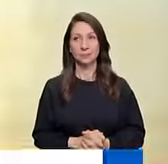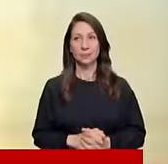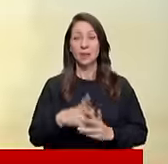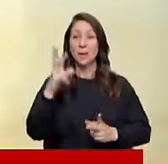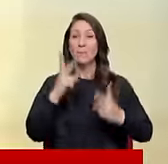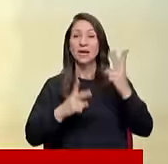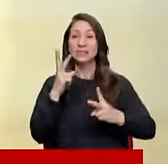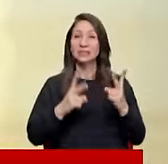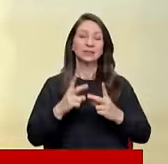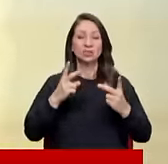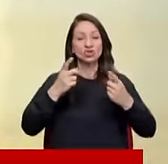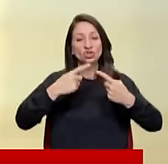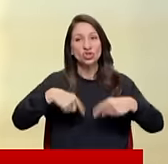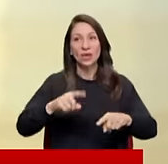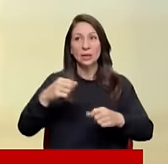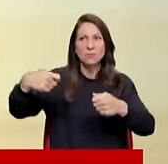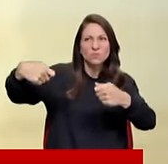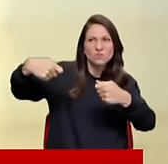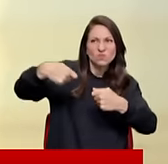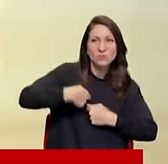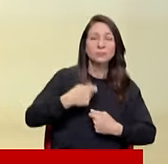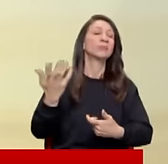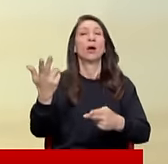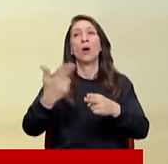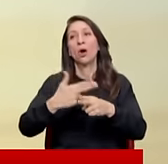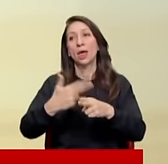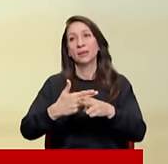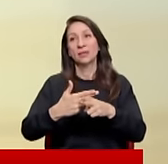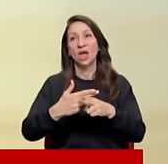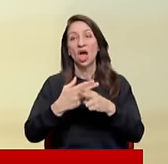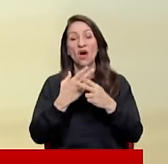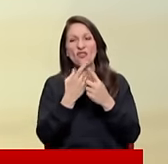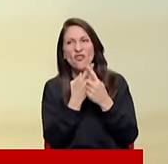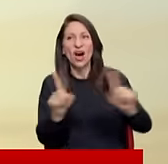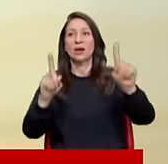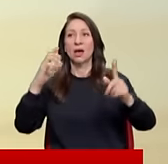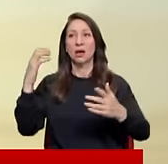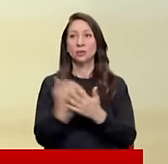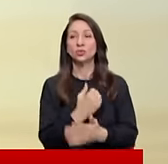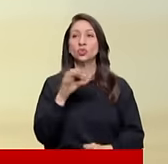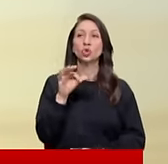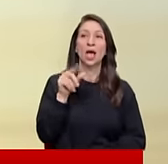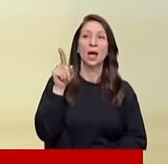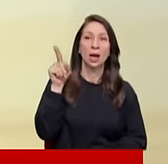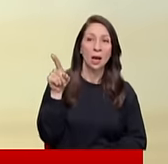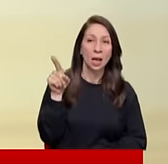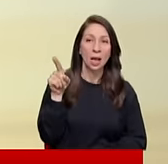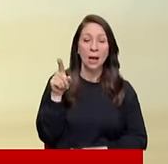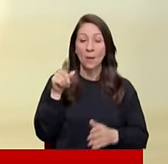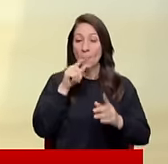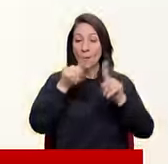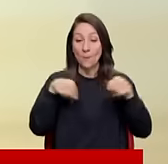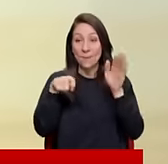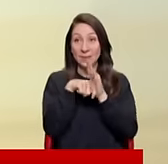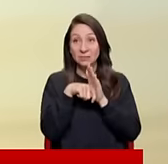Bazı yerlerden, çevrelerden baskı geliyor. Örneğin açık farkla kazandığımız Tuzla'da